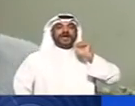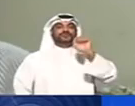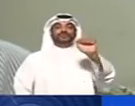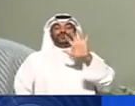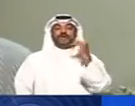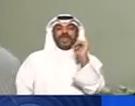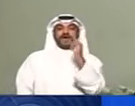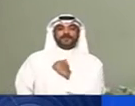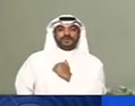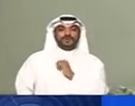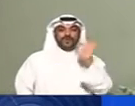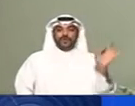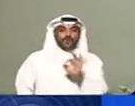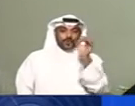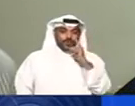في فندق الفور سيزن.